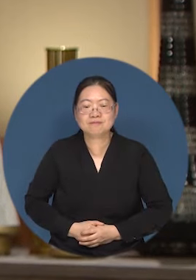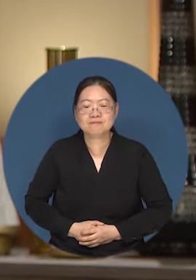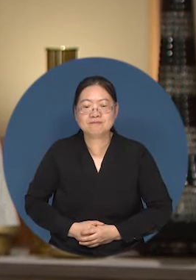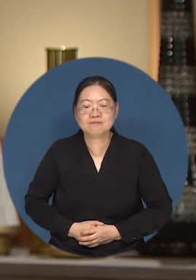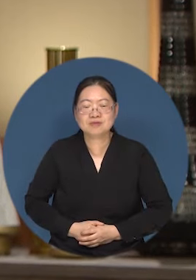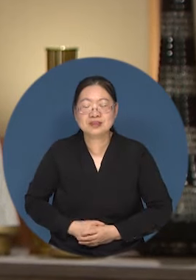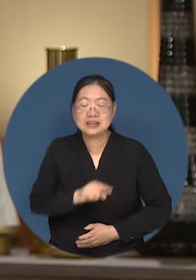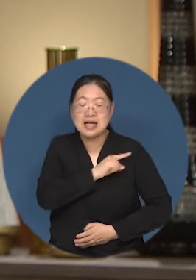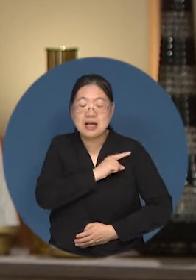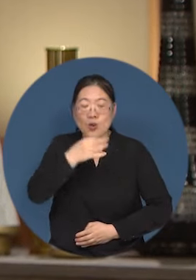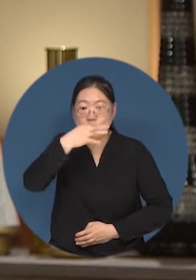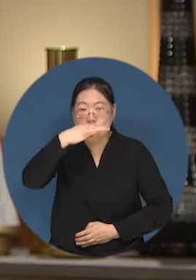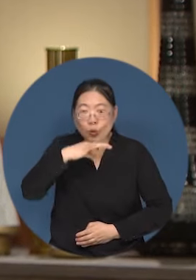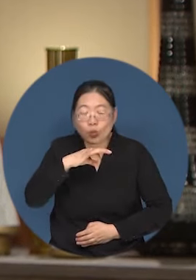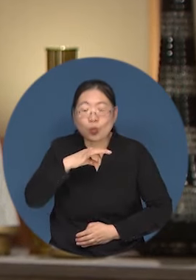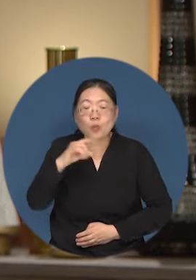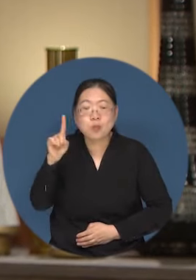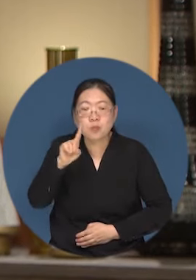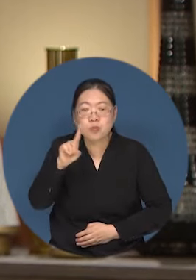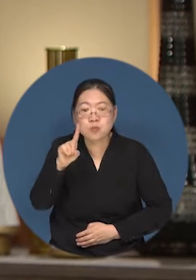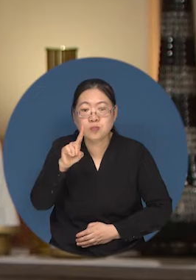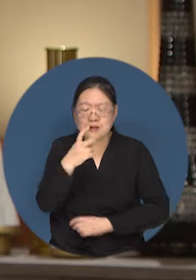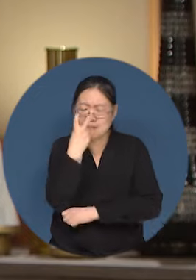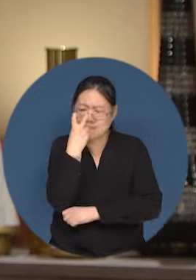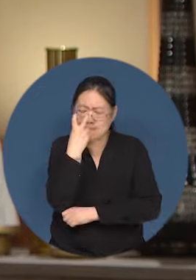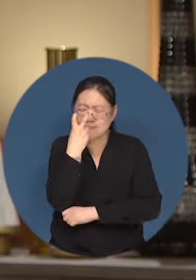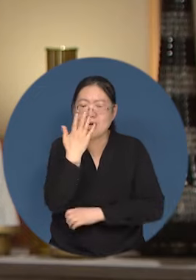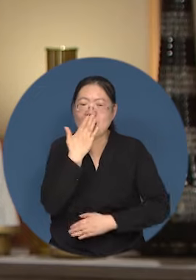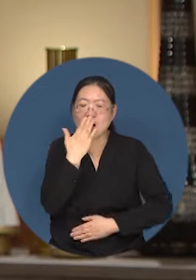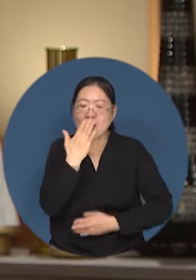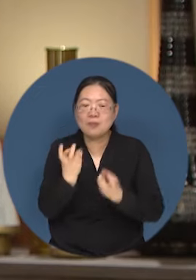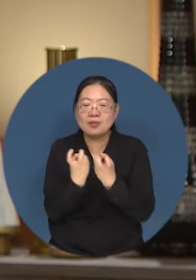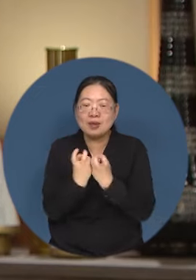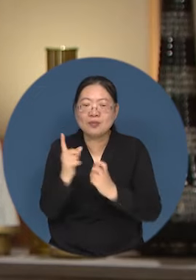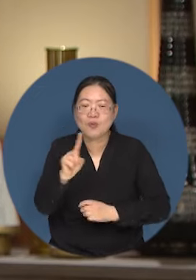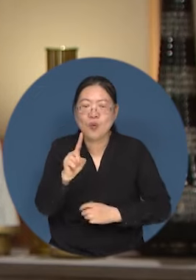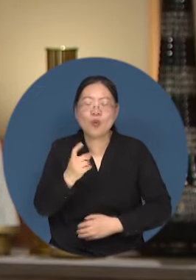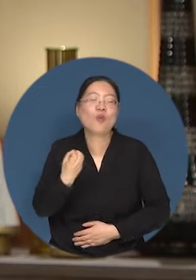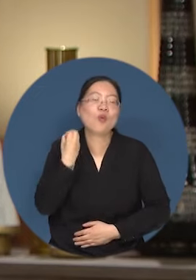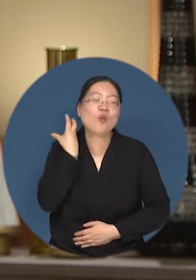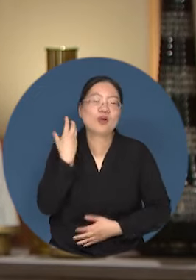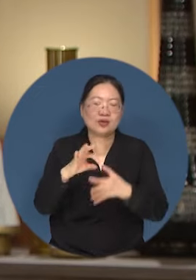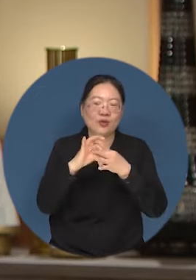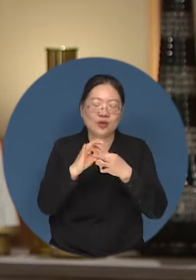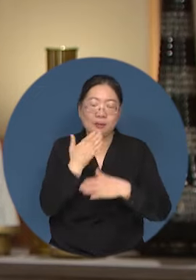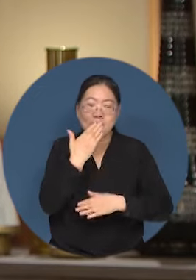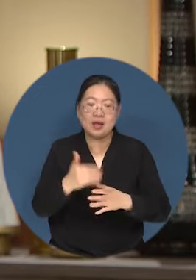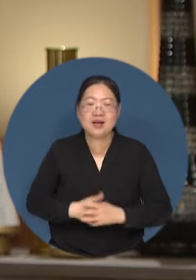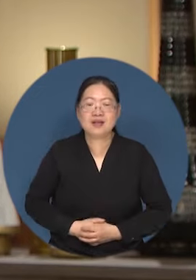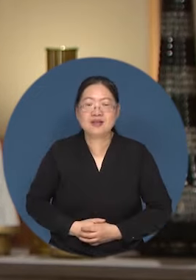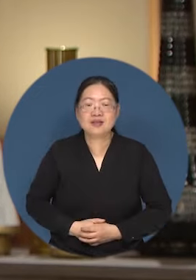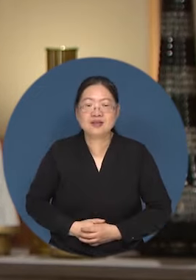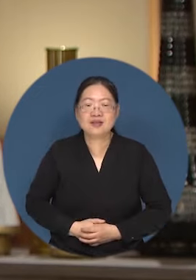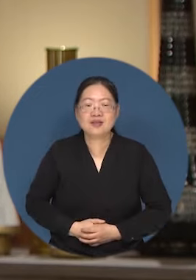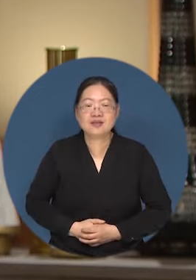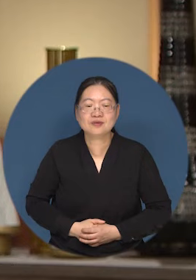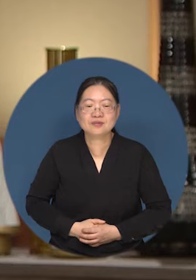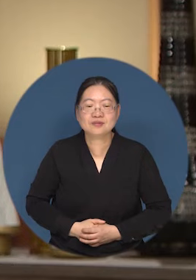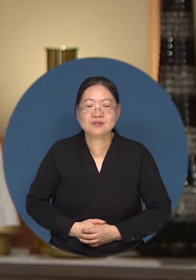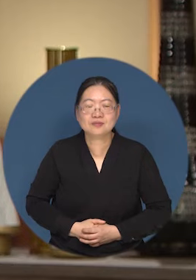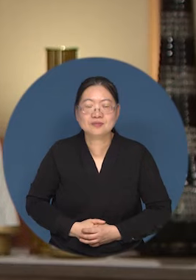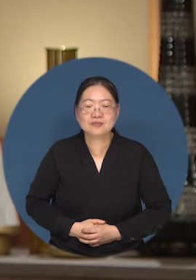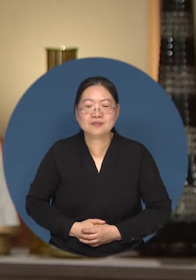가장 효과적으로 모니터링 할 수 있는 게 고래의 존재겠죠. 해양 생태계의 최정점을